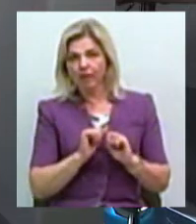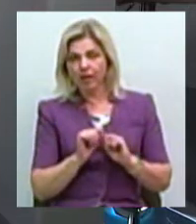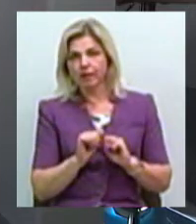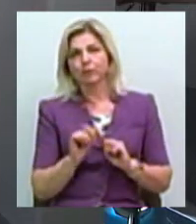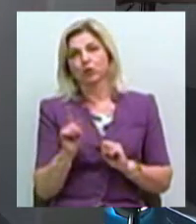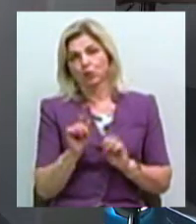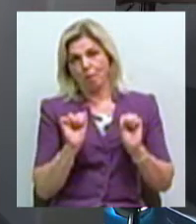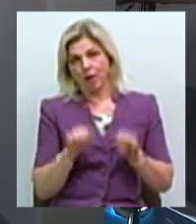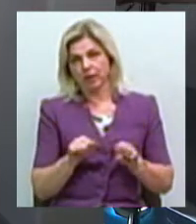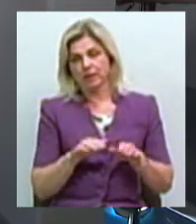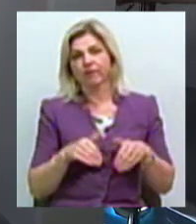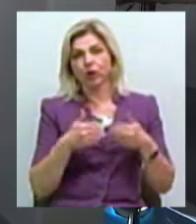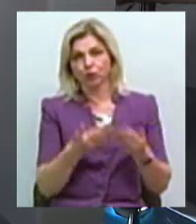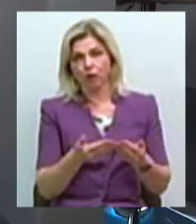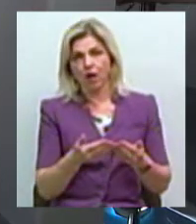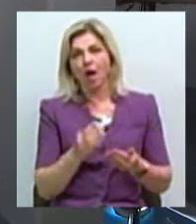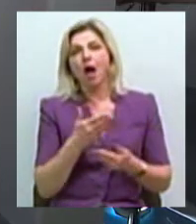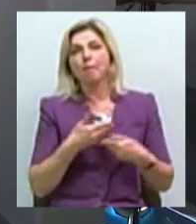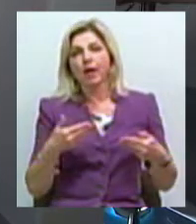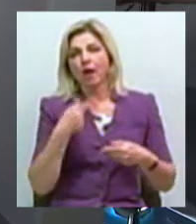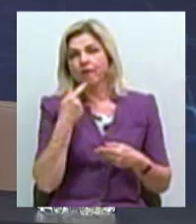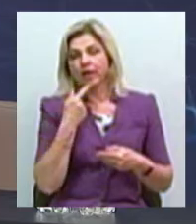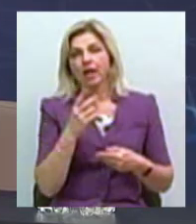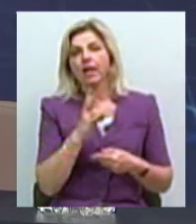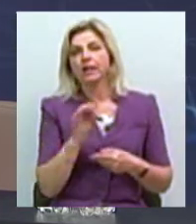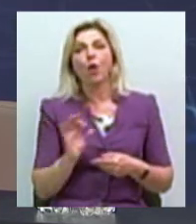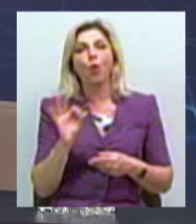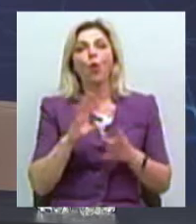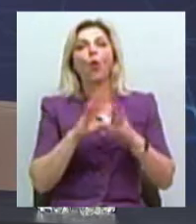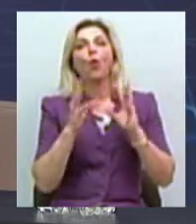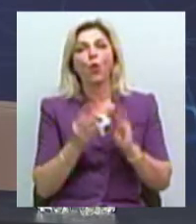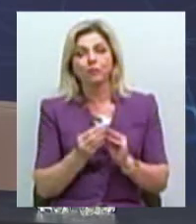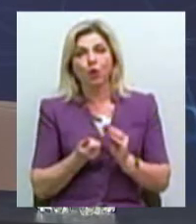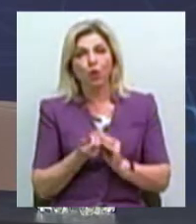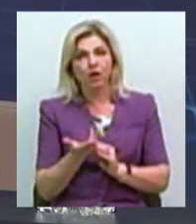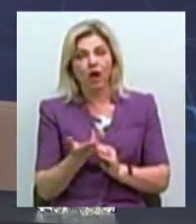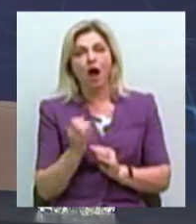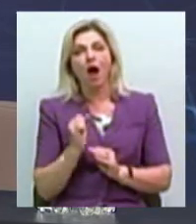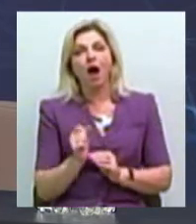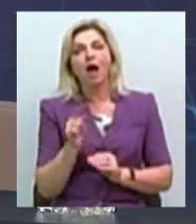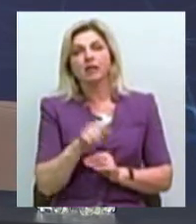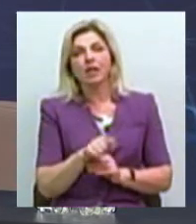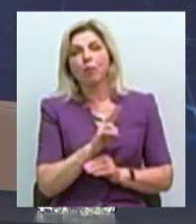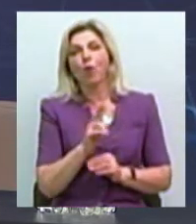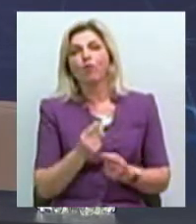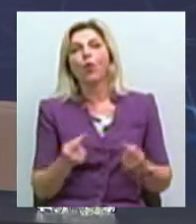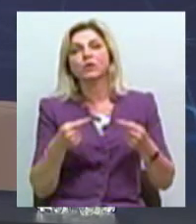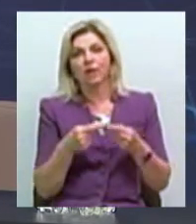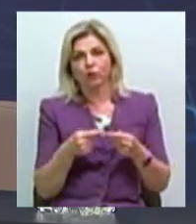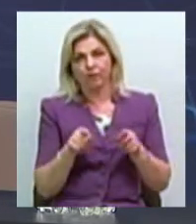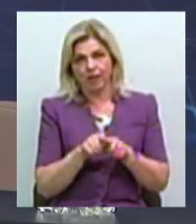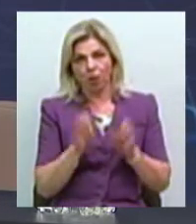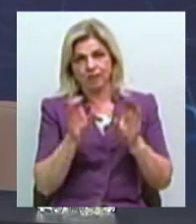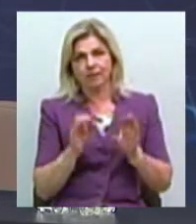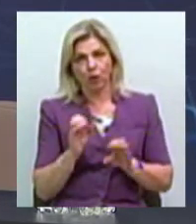статус. Тобто ми зараз кажемо не про загальну кількість осіб, які постраждали, а тим, яким встановлено такий статус. Цей статус дає